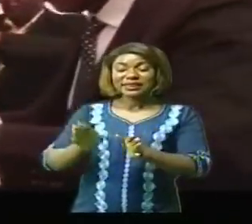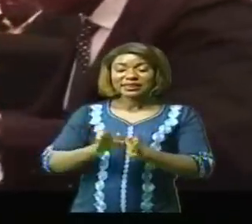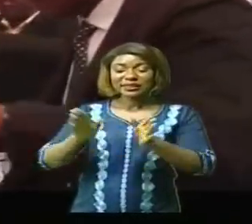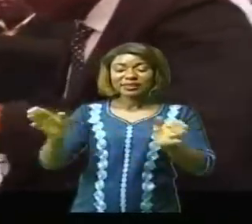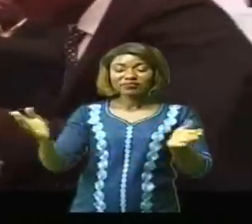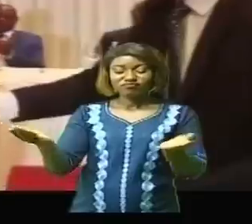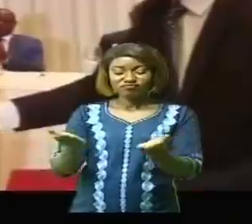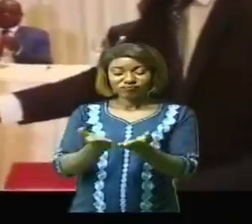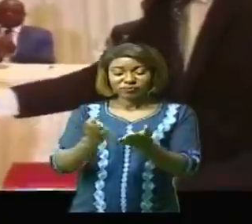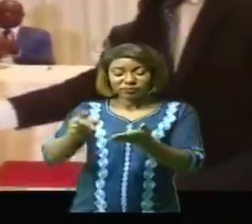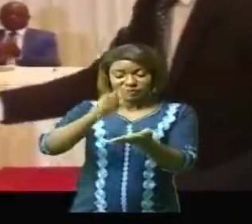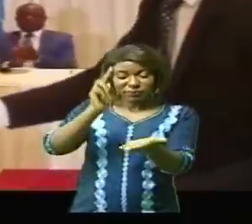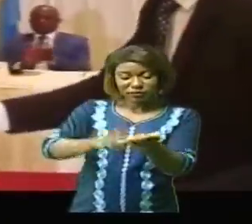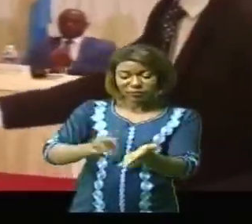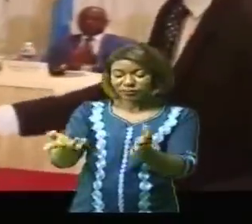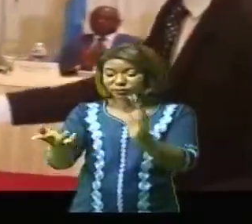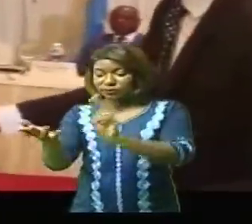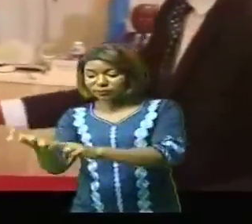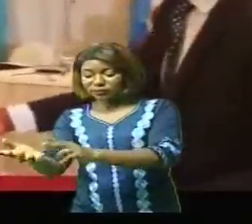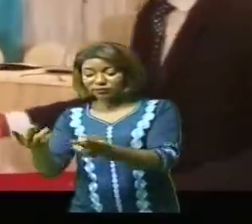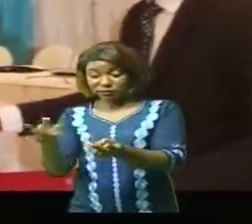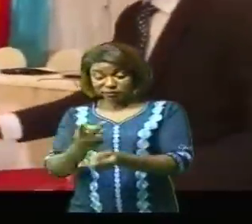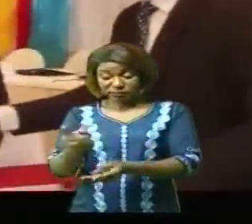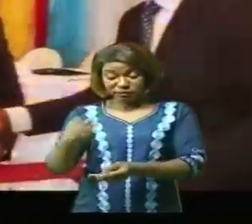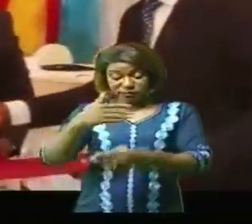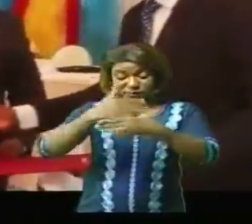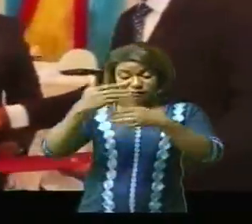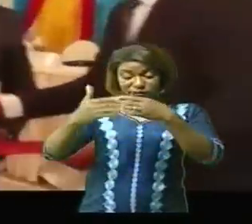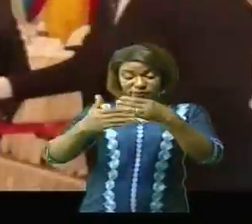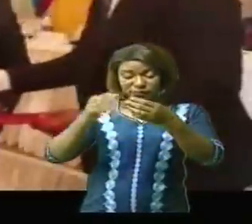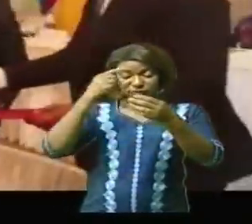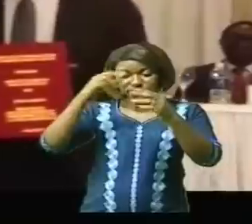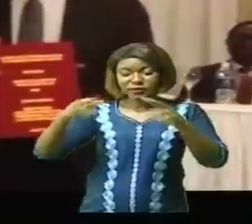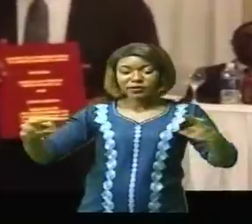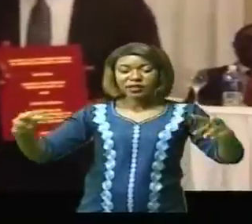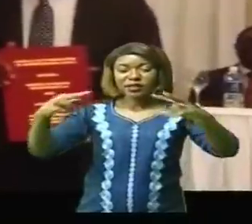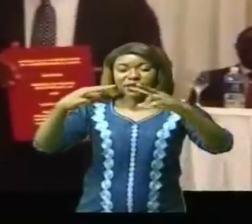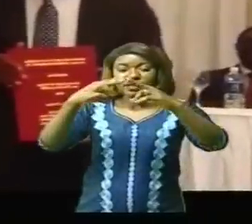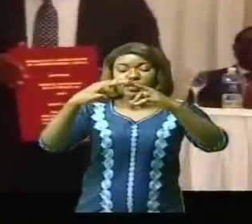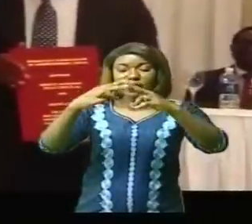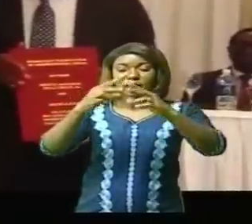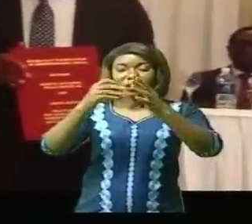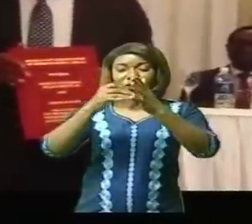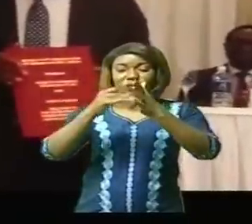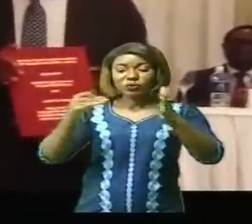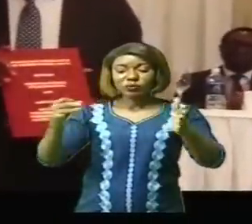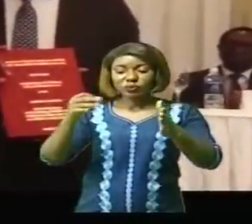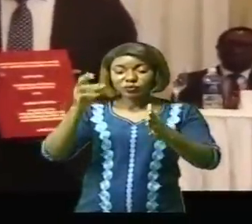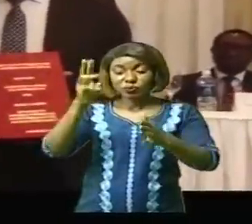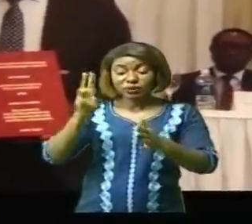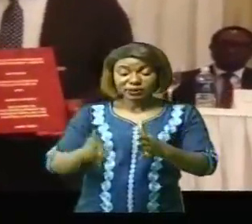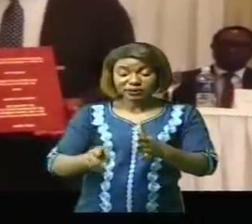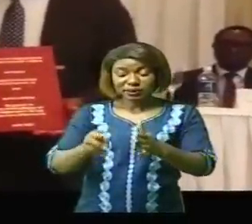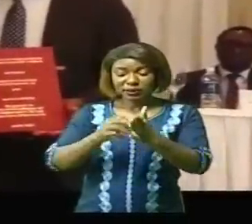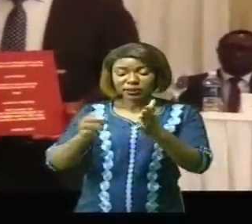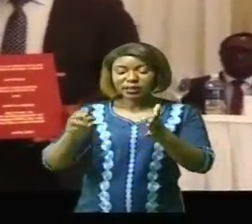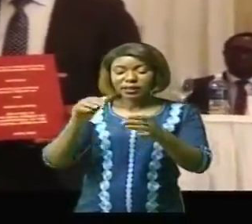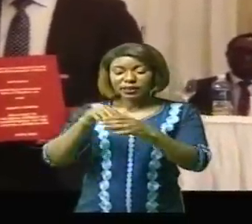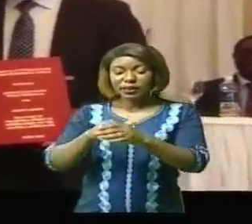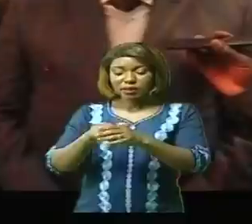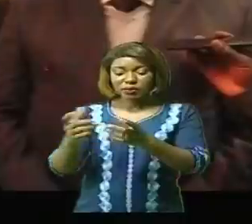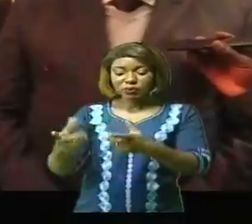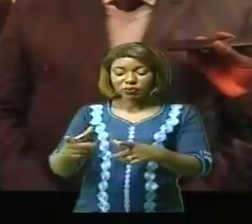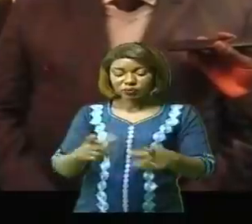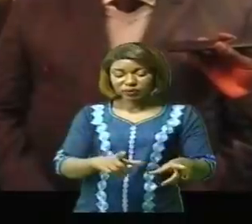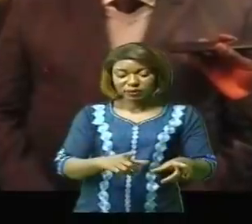Victor Mapani, et qui porte sur la construction d'une ligne interconnexion de 330 kV Kolwezi-Solwezi.